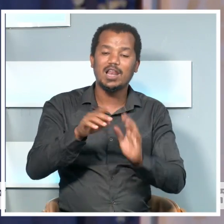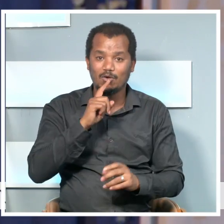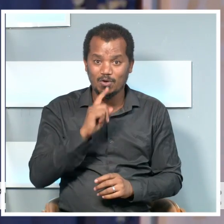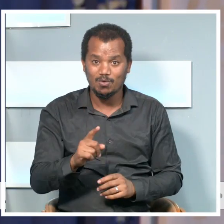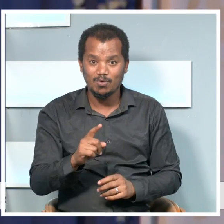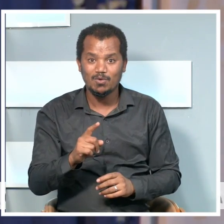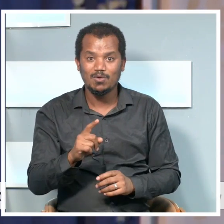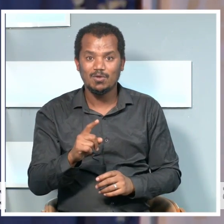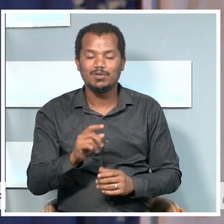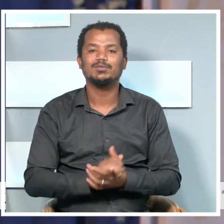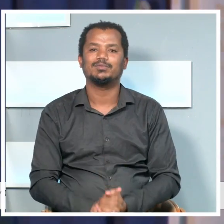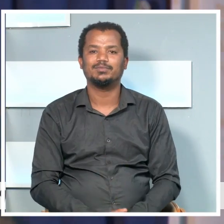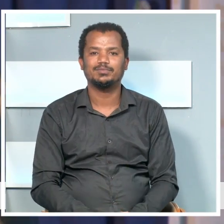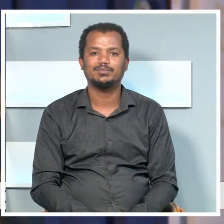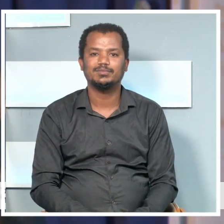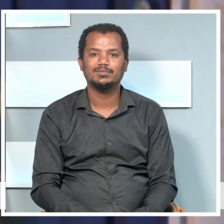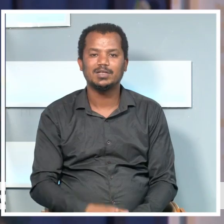ፕሬዝዳንታችንንም ወክለው ነው።